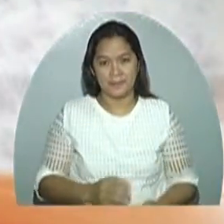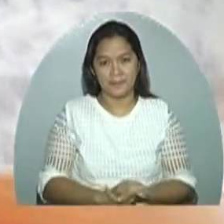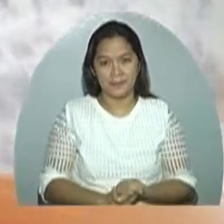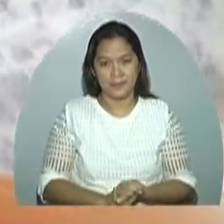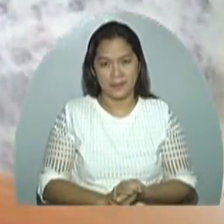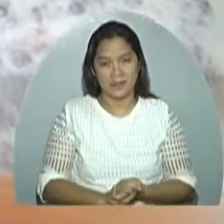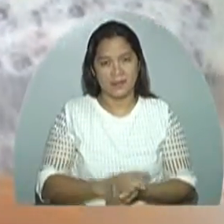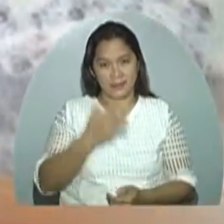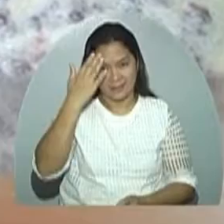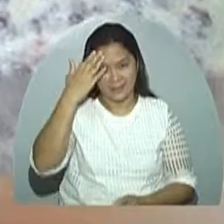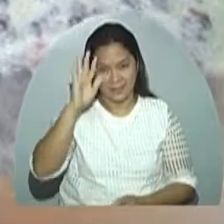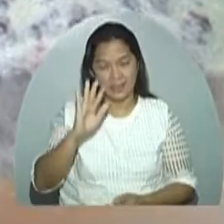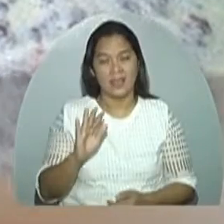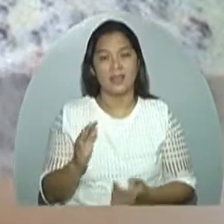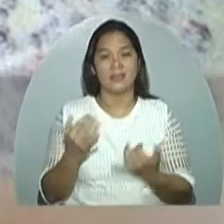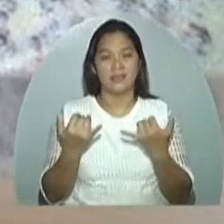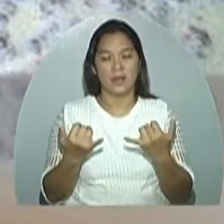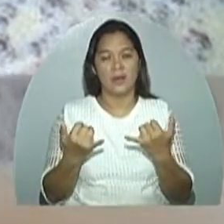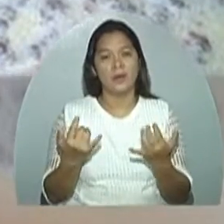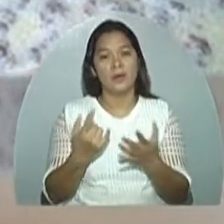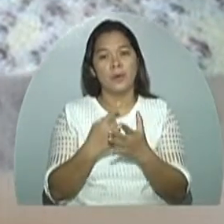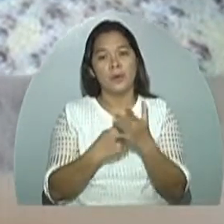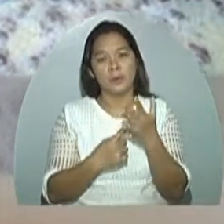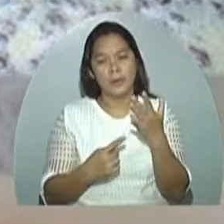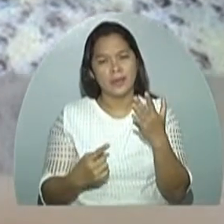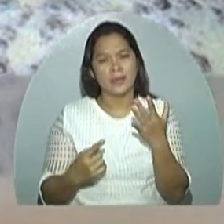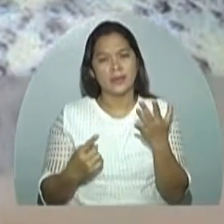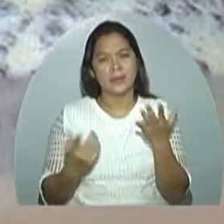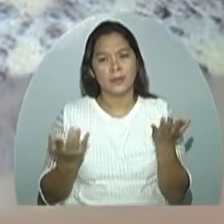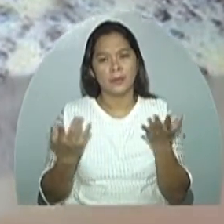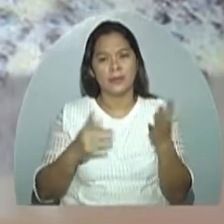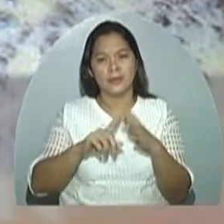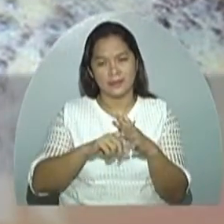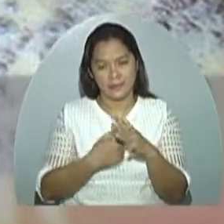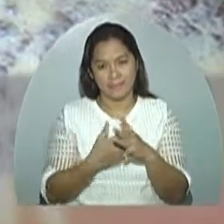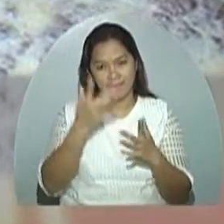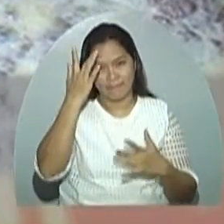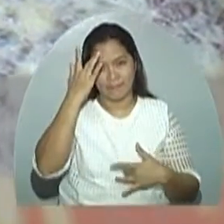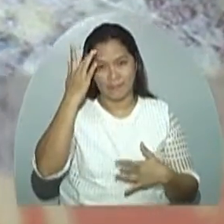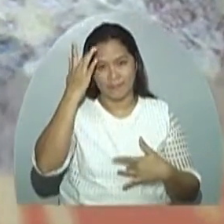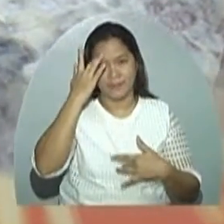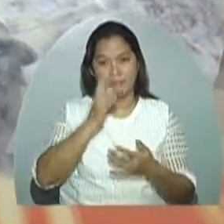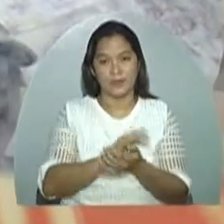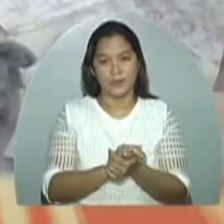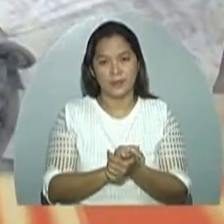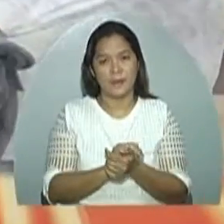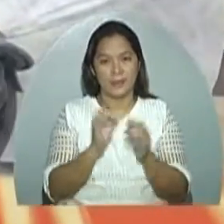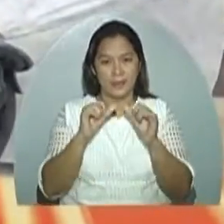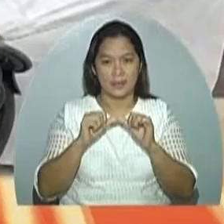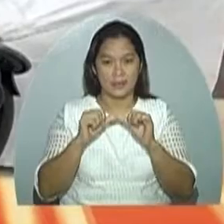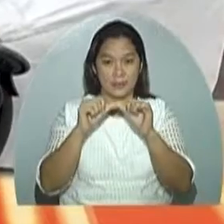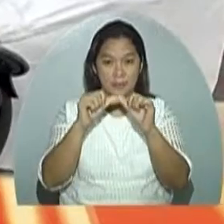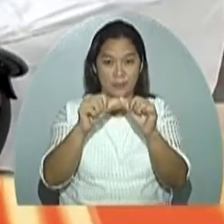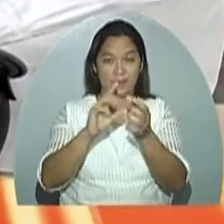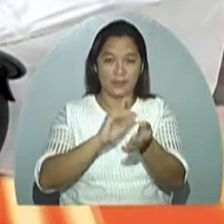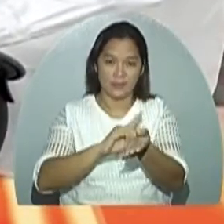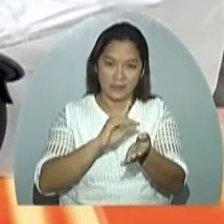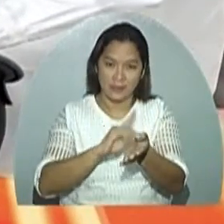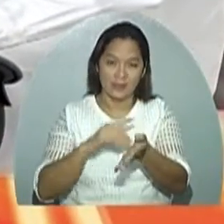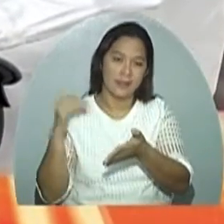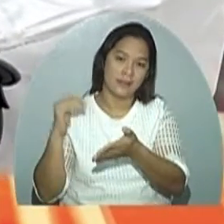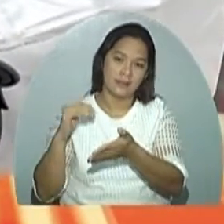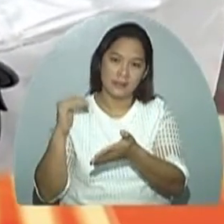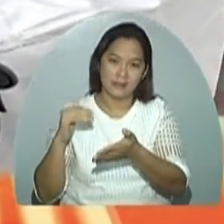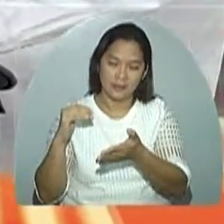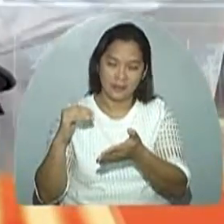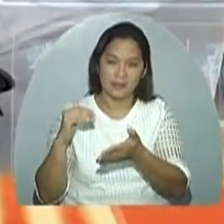katawan. Hindi pa alam sa ngayon kung ano ang pinagmumula ng sakit na ito. Patuloy pa rin ang mga eksperto